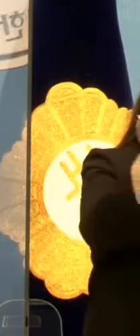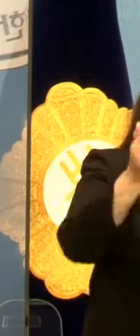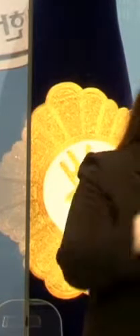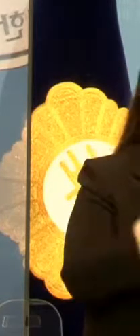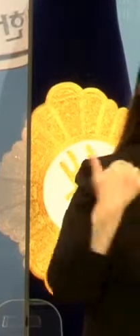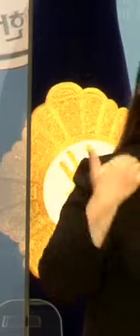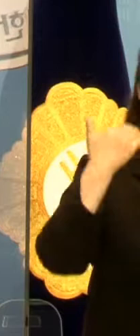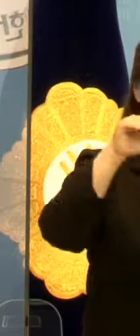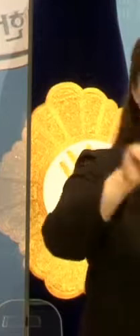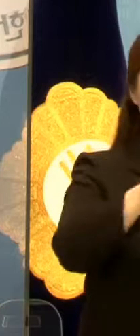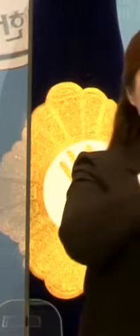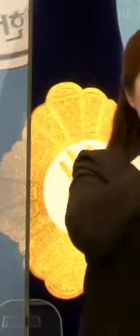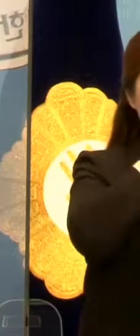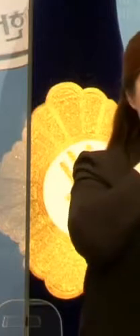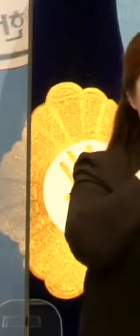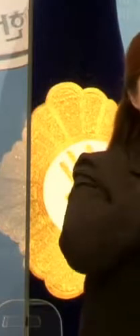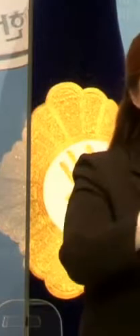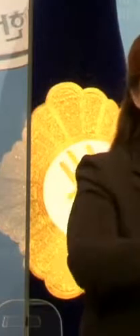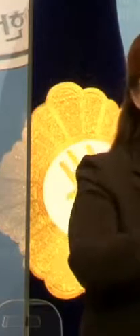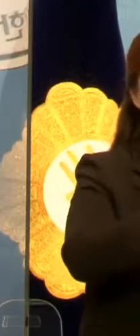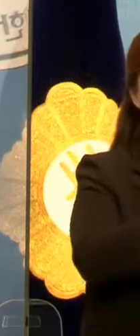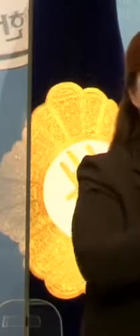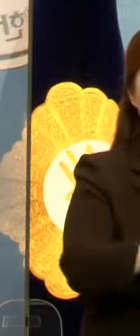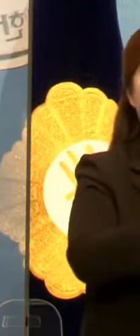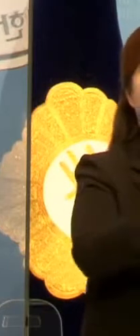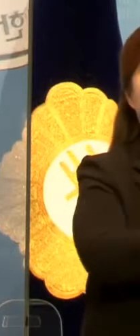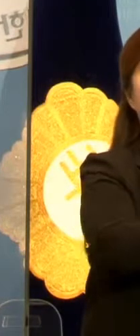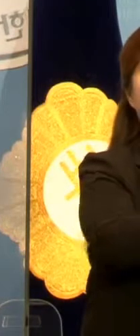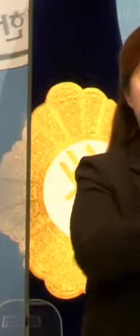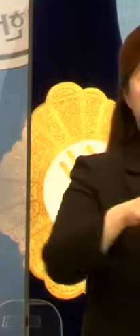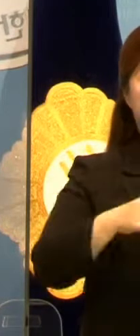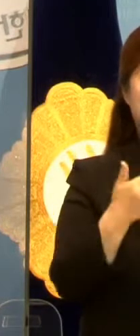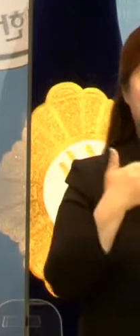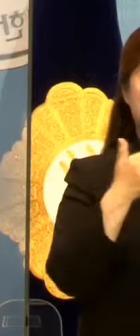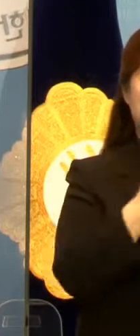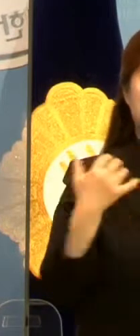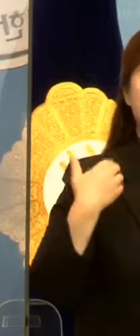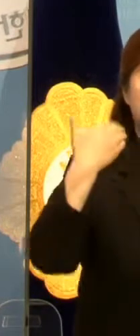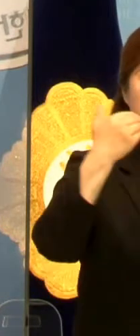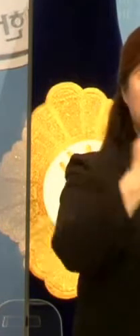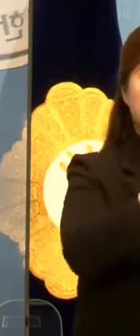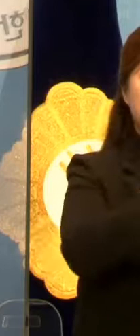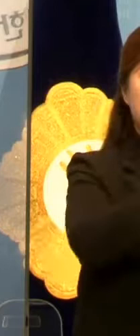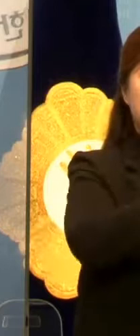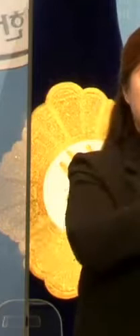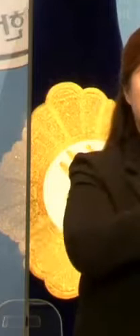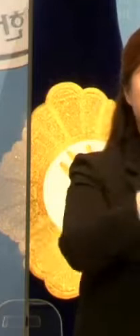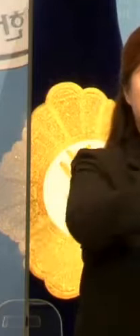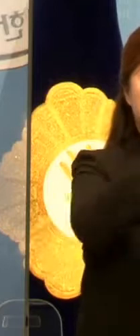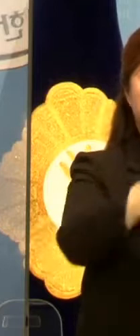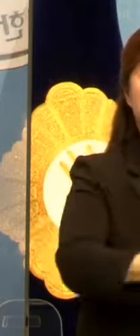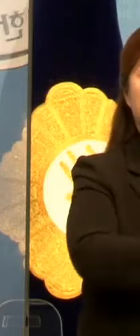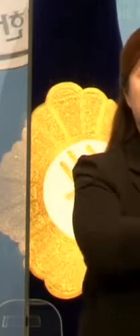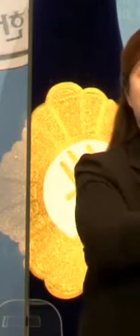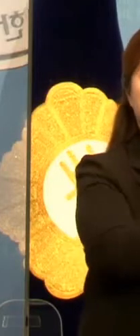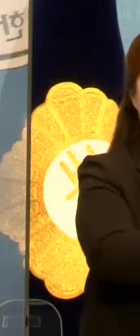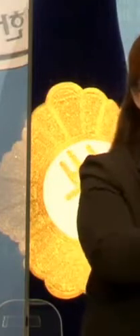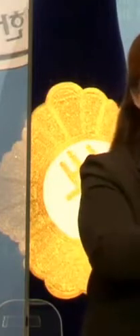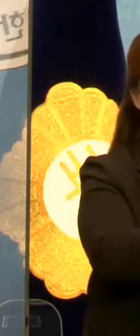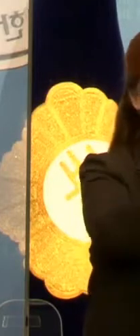성장하며 실질적으로 국민의 삶을 변화시키는 정치인으로 성장하는데 체계적인 시스템을 마련해 그 청년 들의